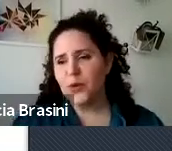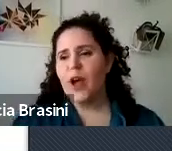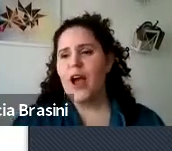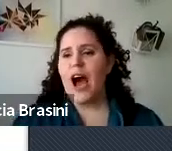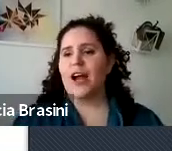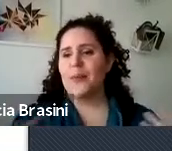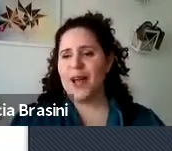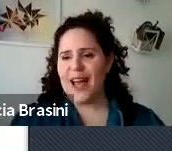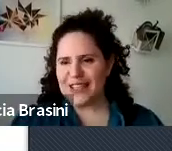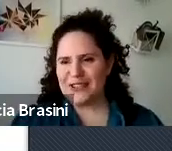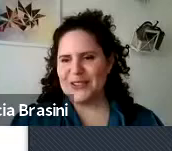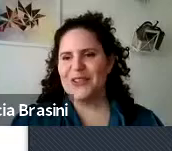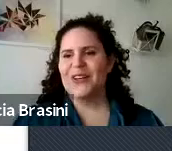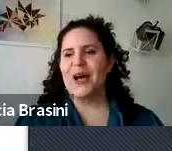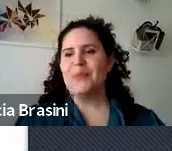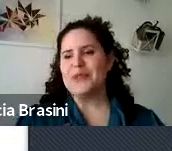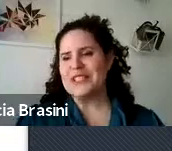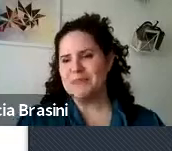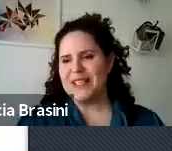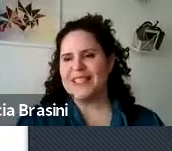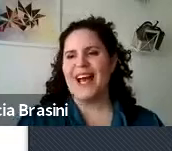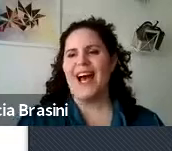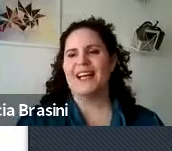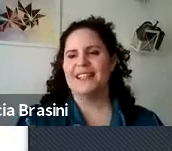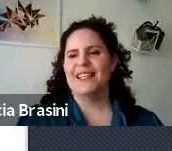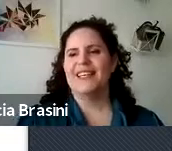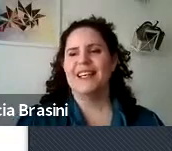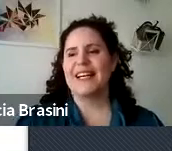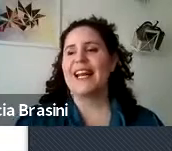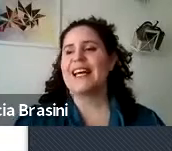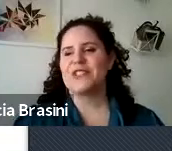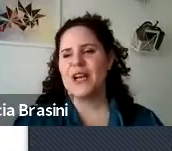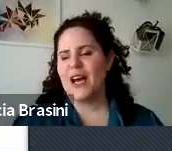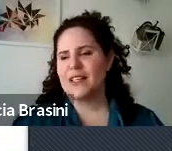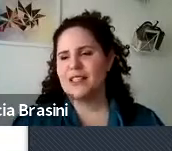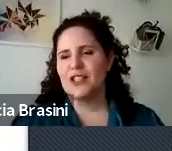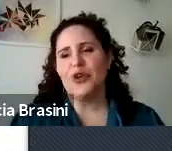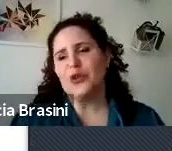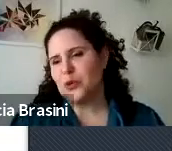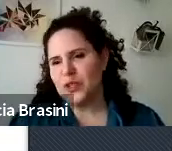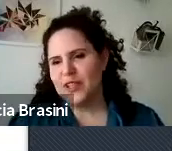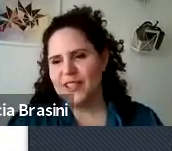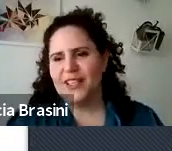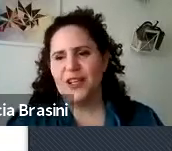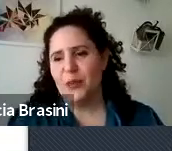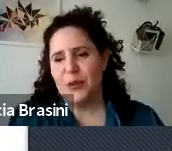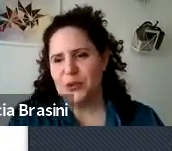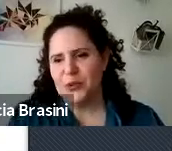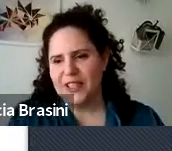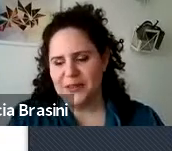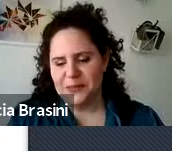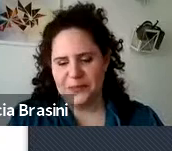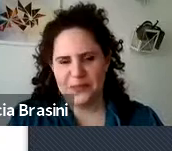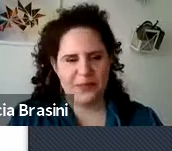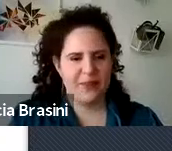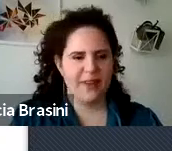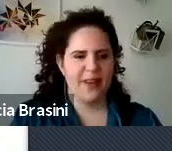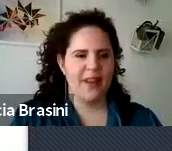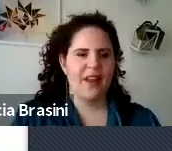ancora di più hanno aperto la possibilità di relazionarsi con tutti, come